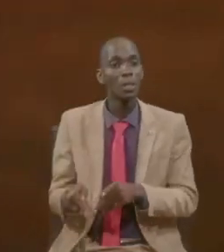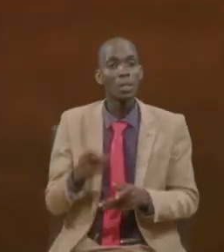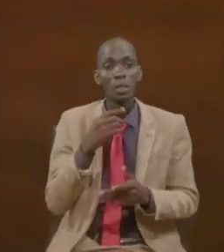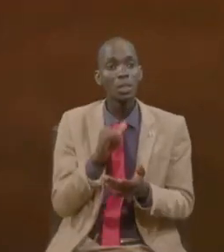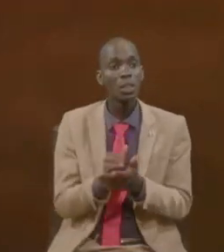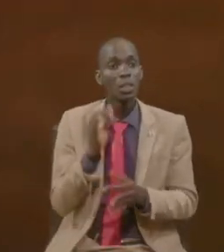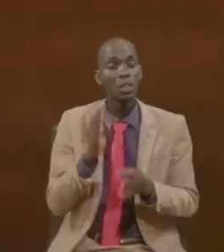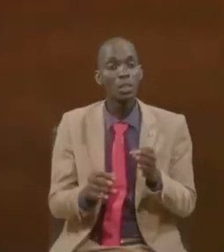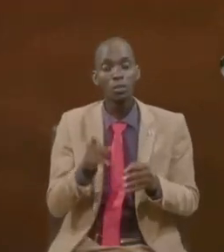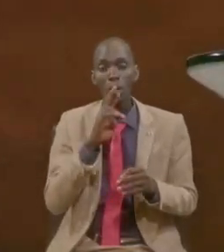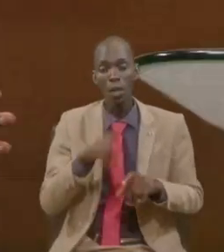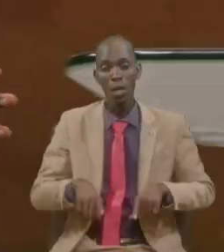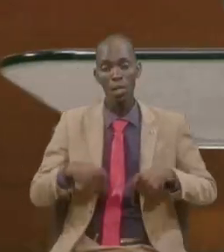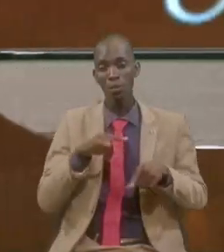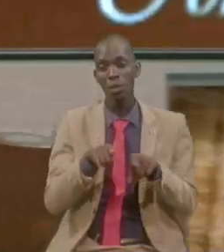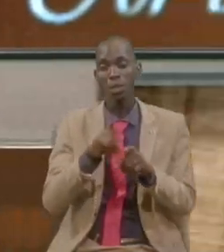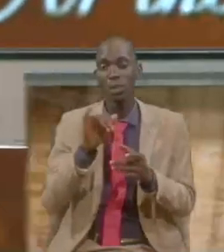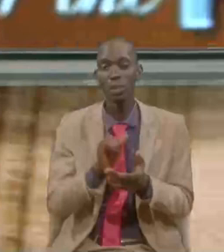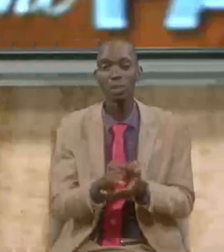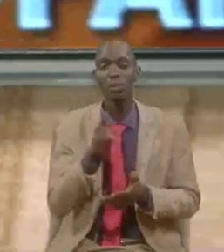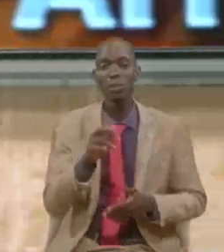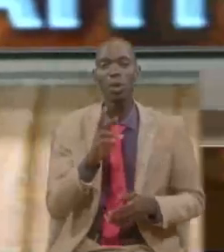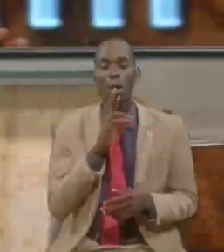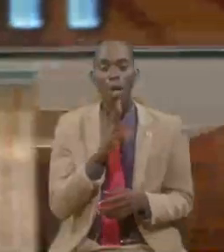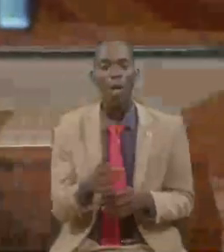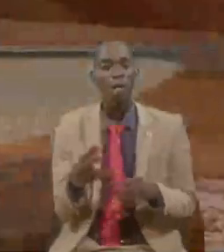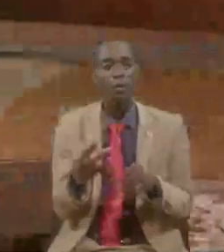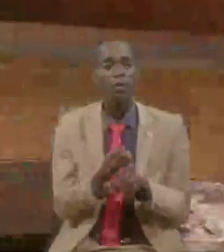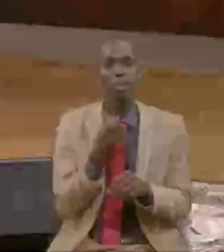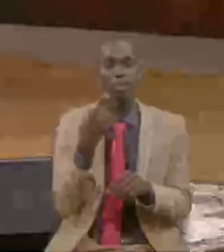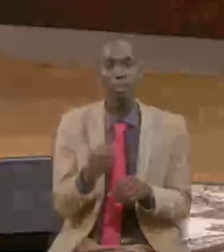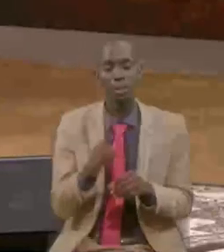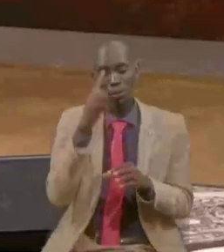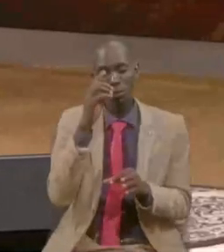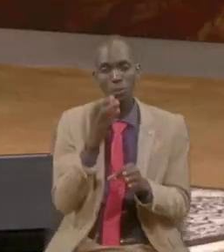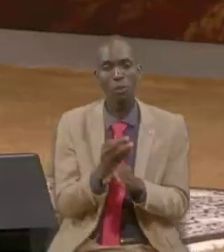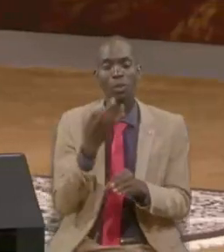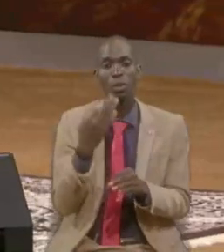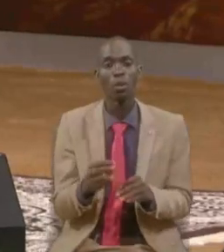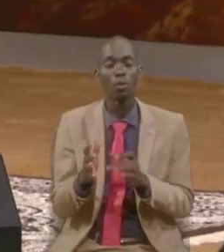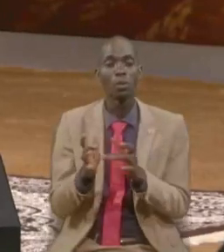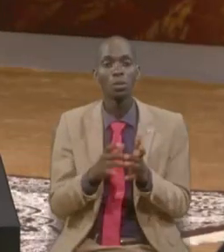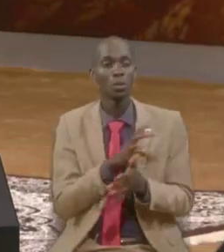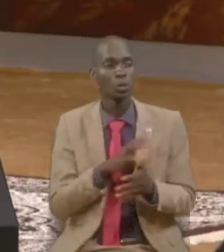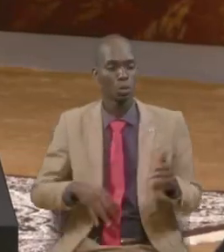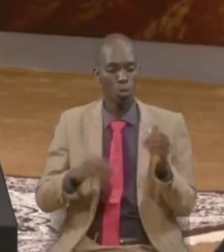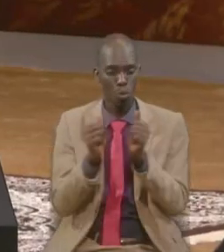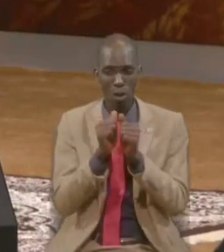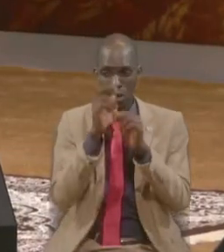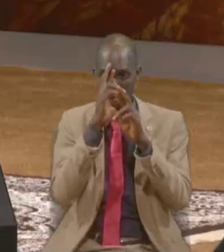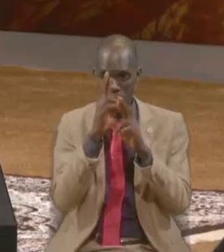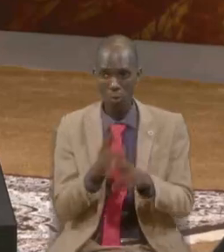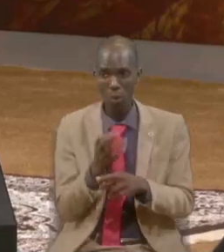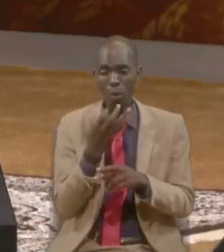l'autre au second plan. Si vous vivez comme ça, alors vous prenez la foi de Jésus-Christ